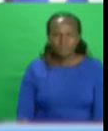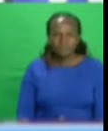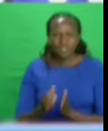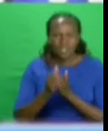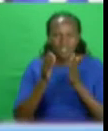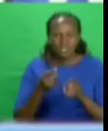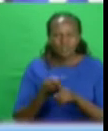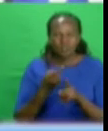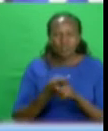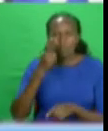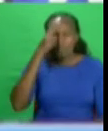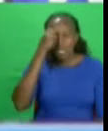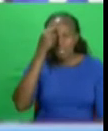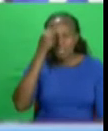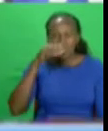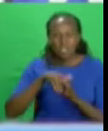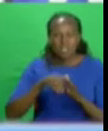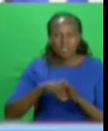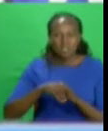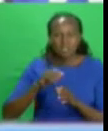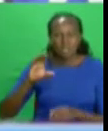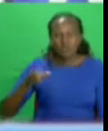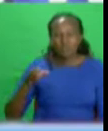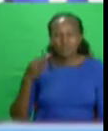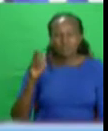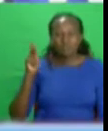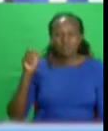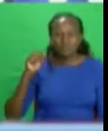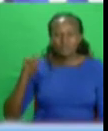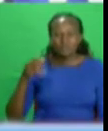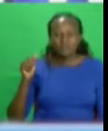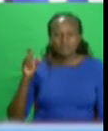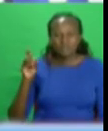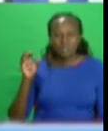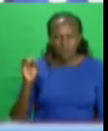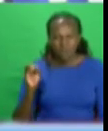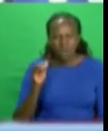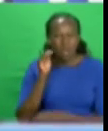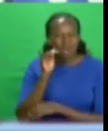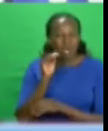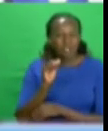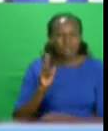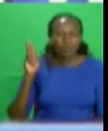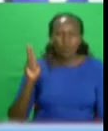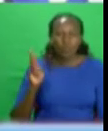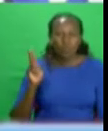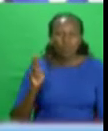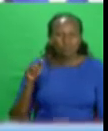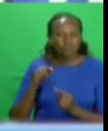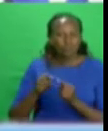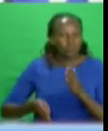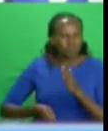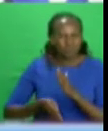Viongozi kutoka jamii ya wamaasai katika kaunti ya Kajiado wametoa wito kwa Rais Uhuru Kenyatta wa kumfuta kazi waziri